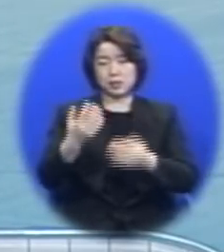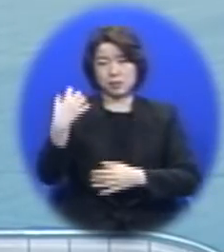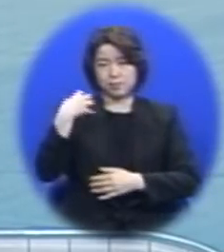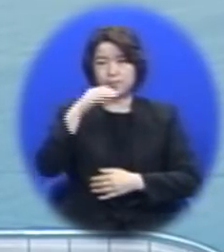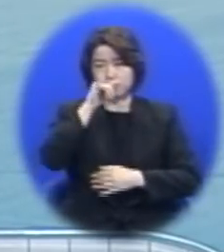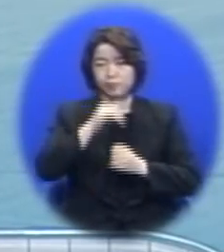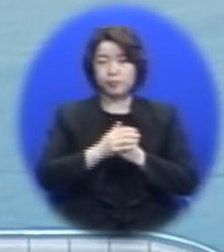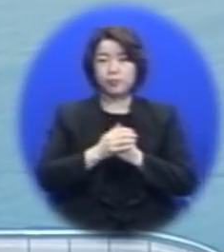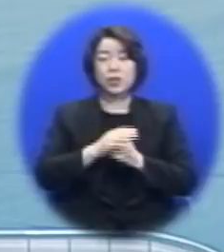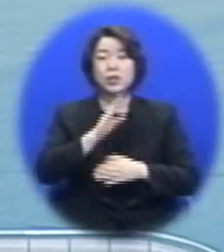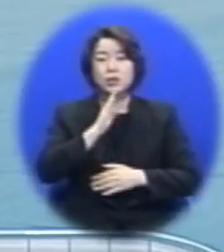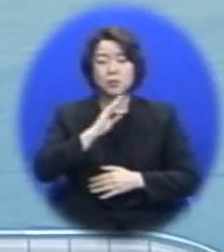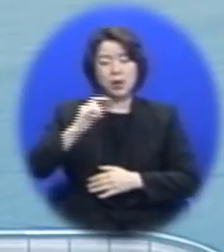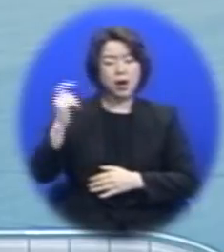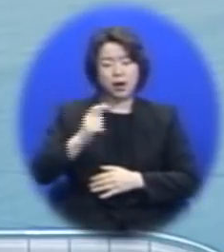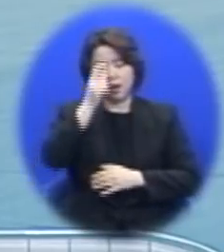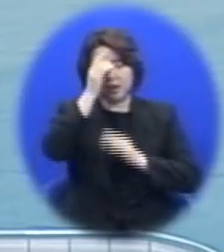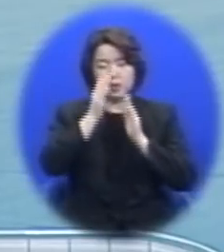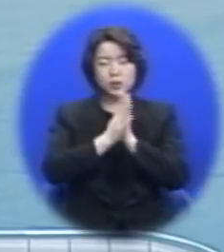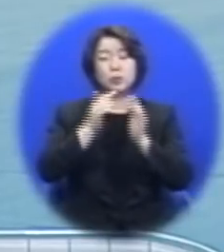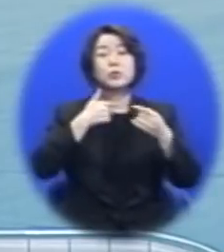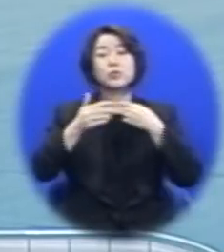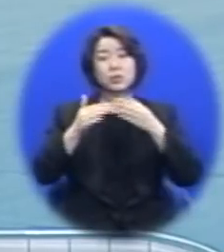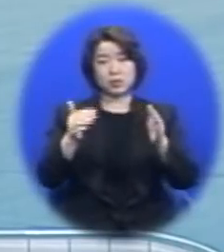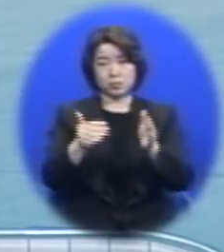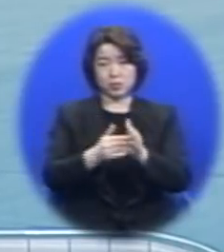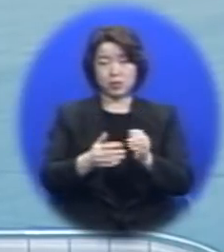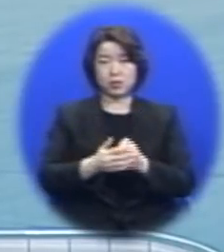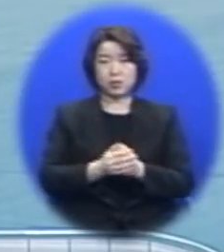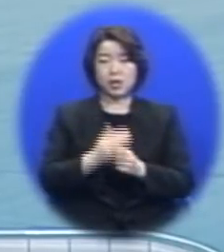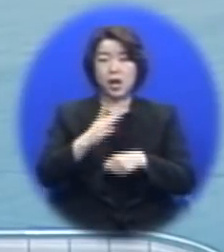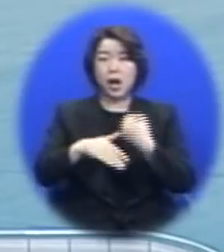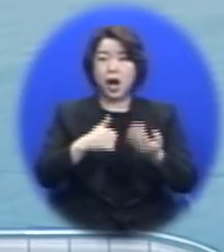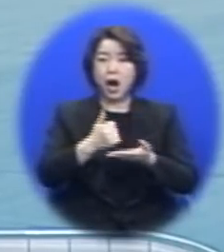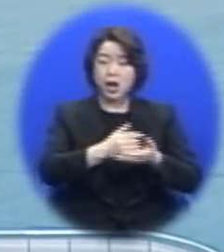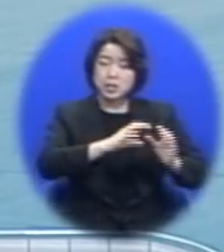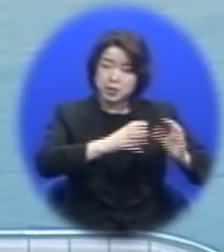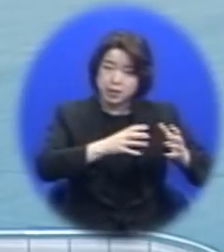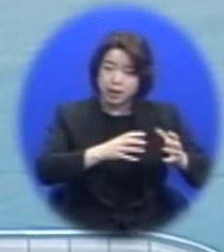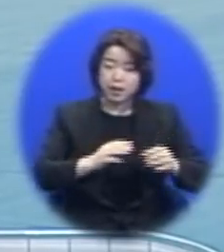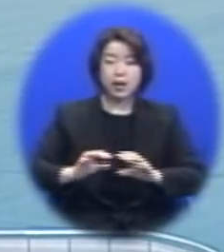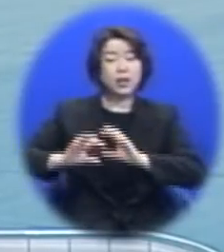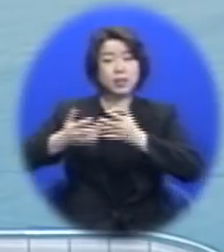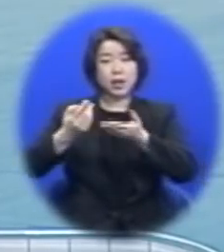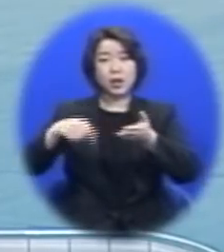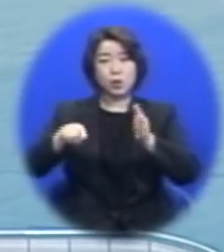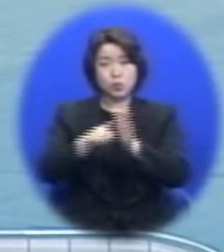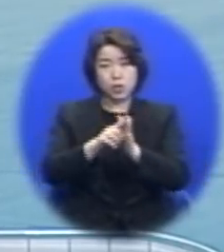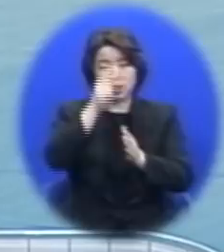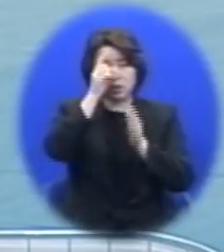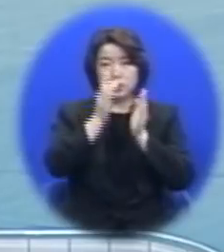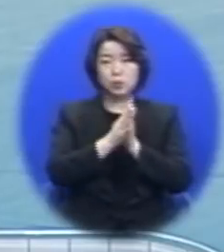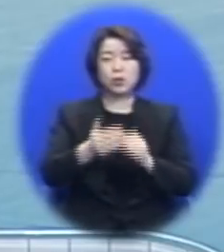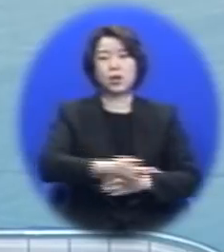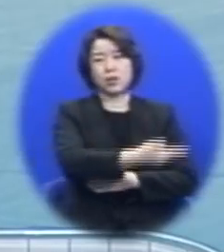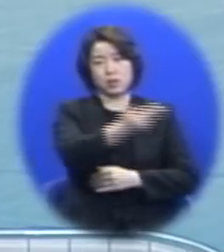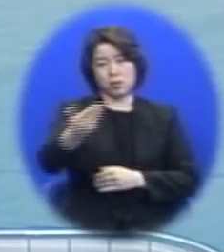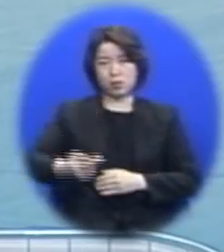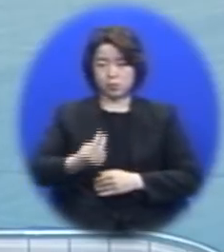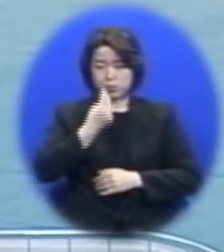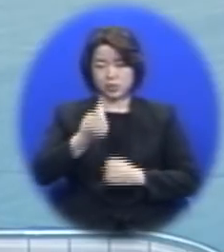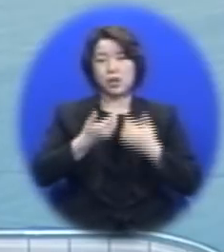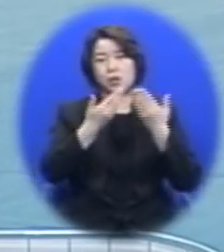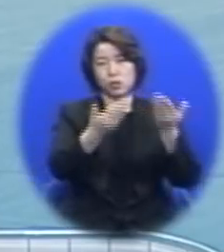했으니까. 여러분, 나라를 위한 기도, 하나님의 나라를 위한 기도가 여러분을 살립니다.